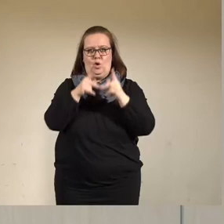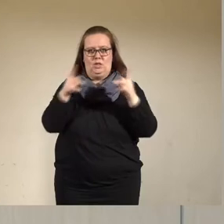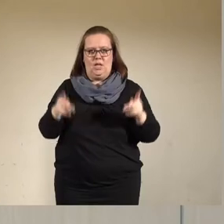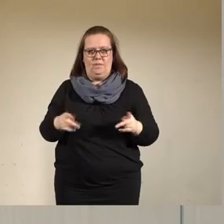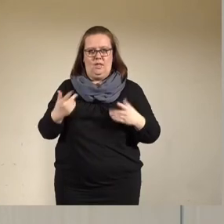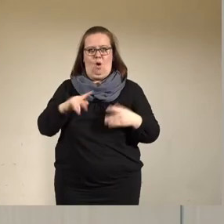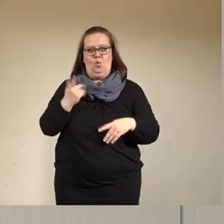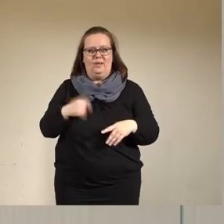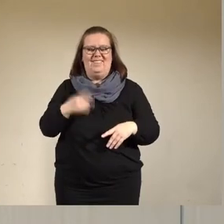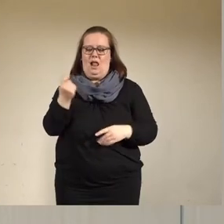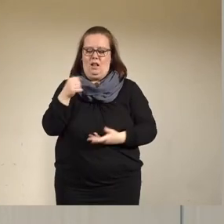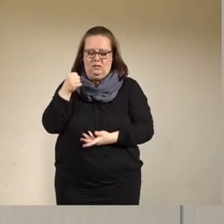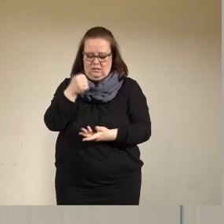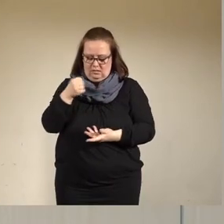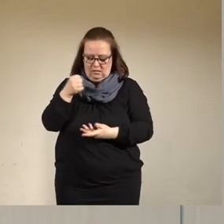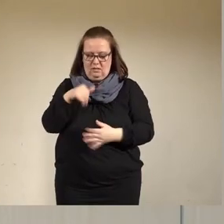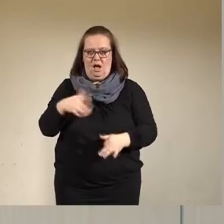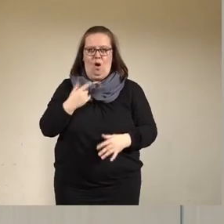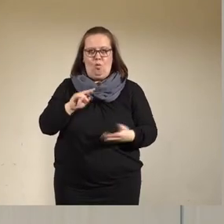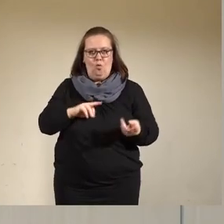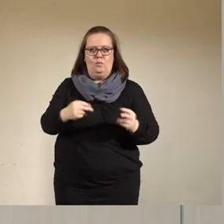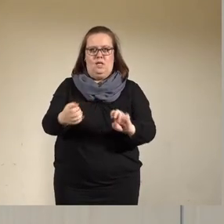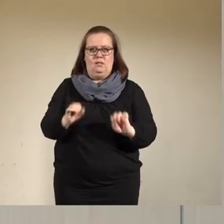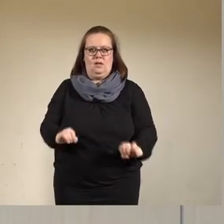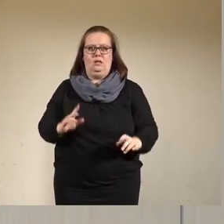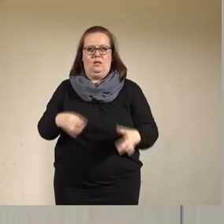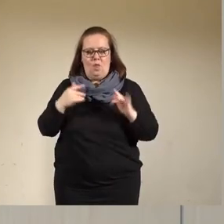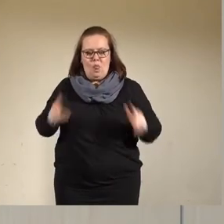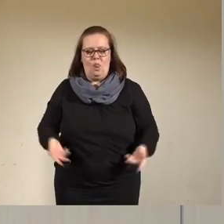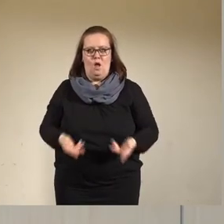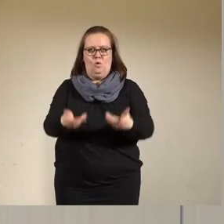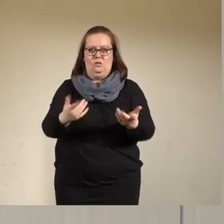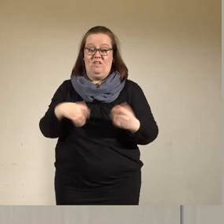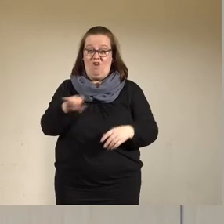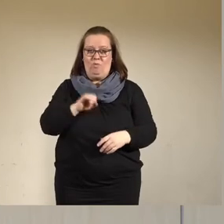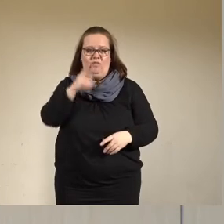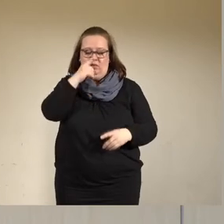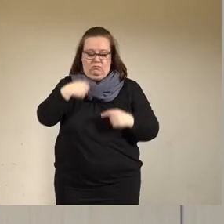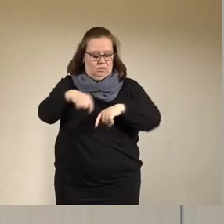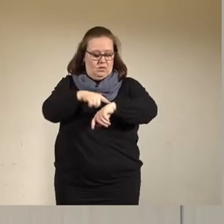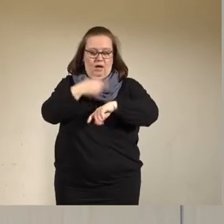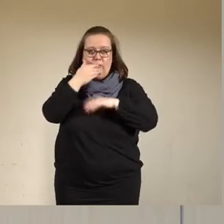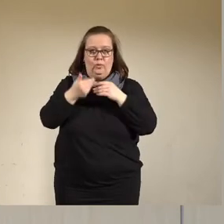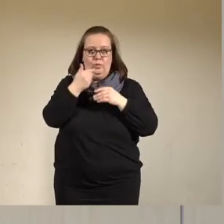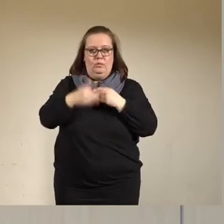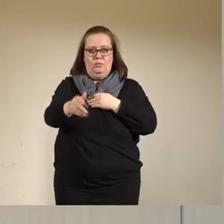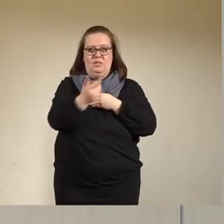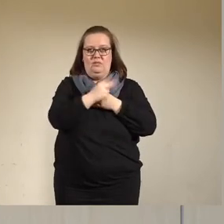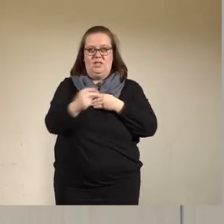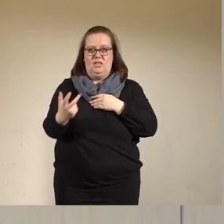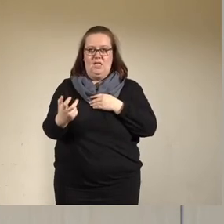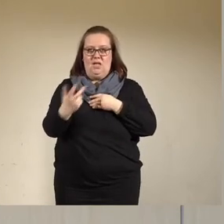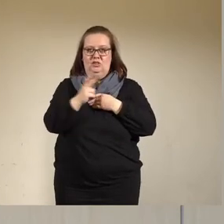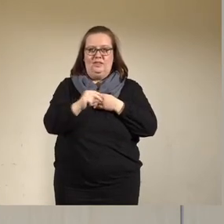machen, dass wir da auch schon Geld haben, was umzusetzen, dass wir ans Laufen kommen, Mann, weil wir haben nicht mehr allzu viel Zeit bis